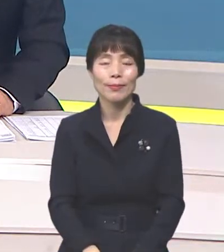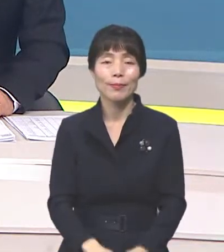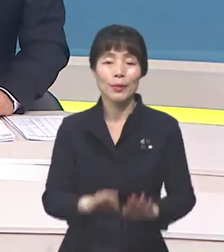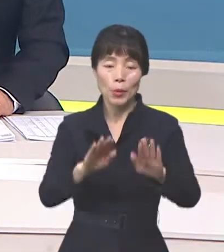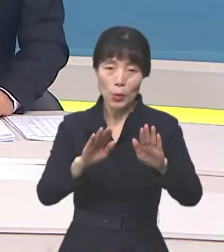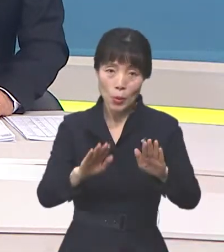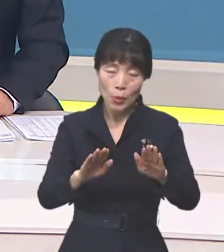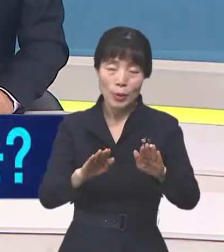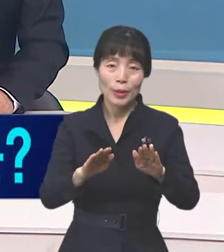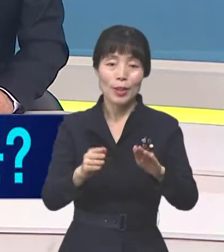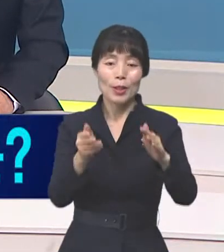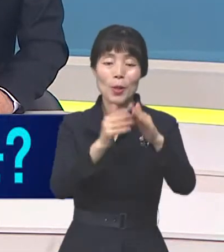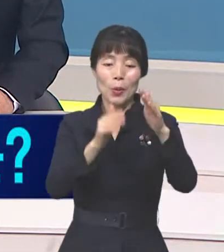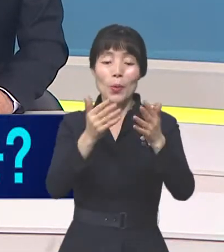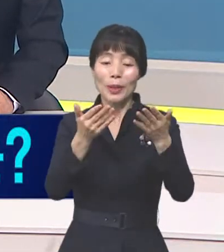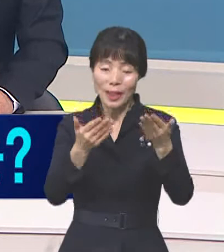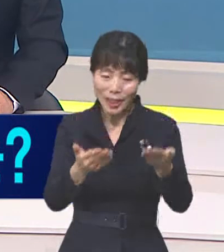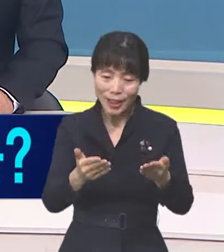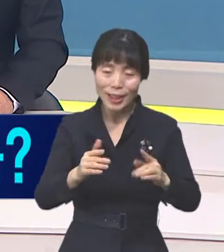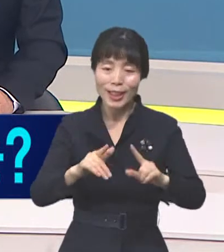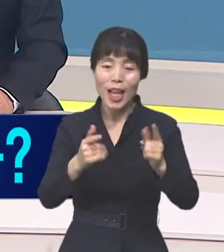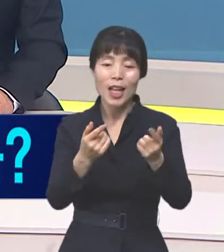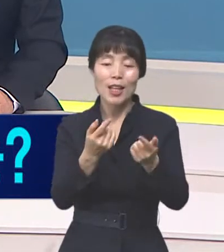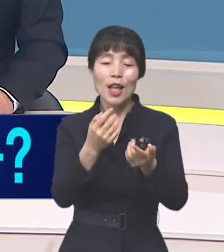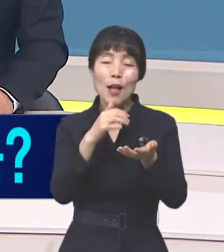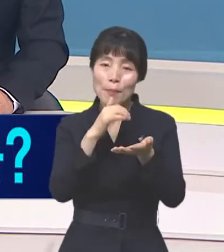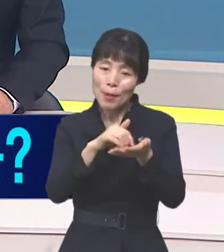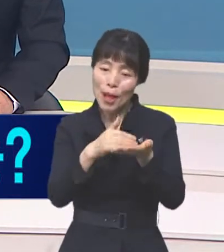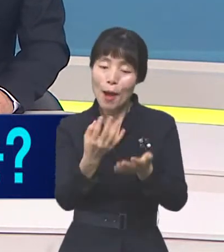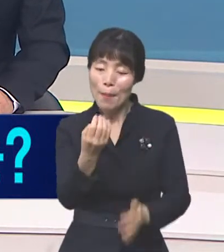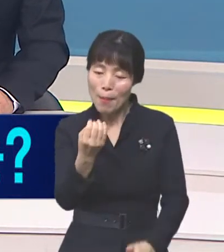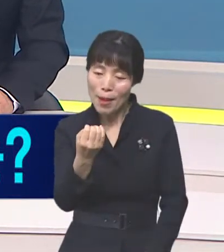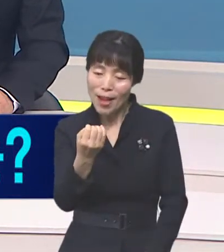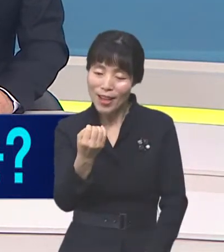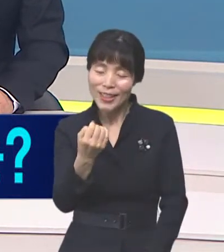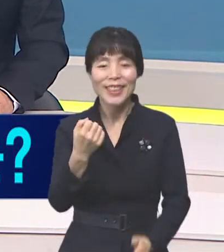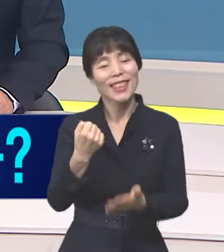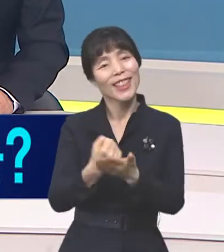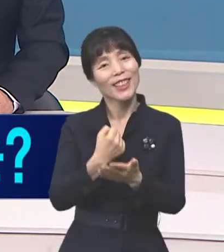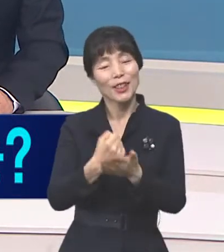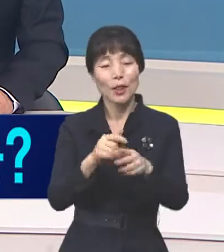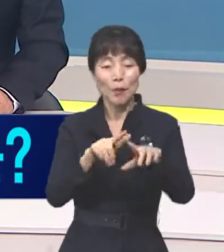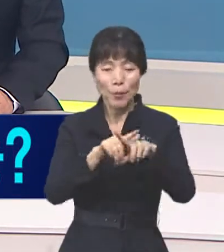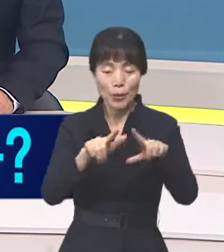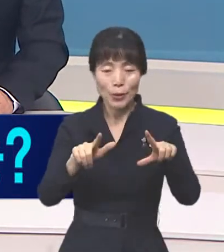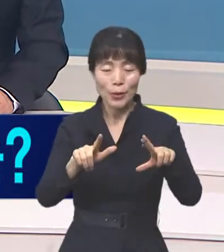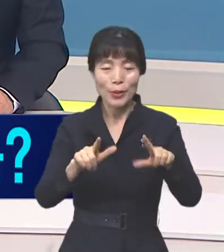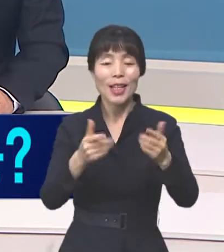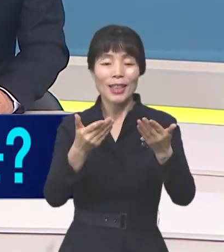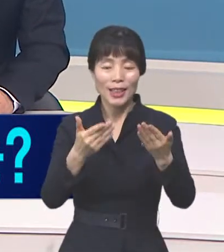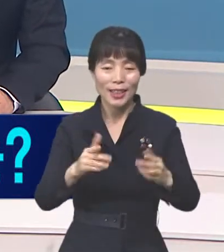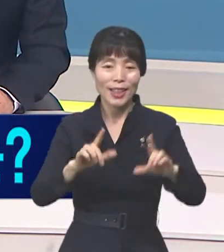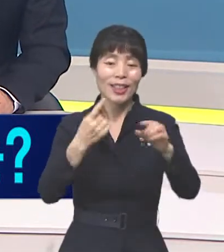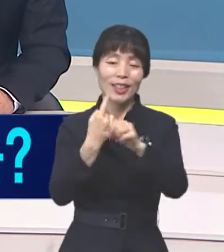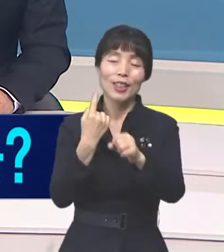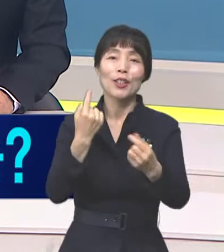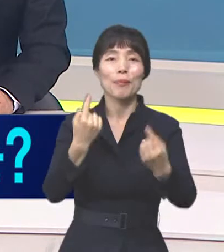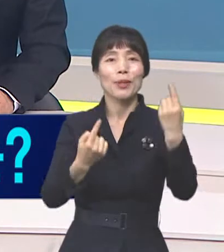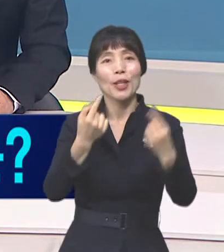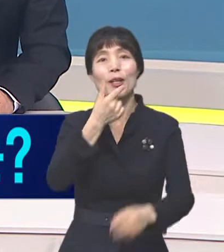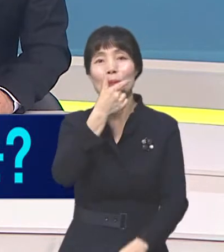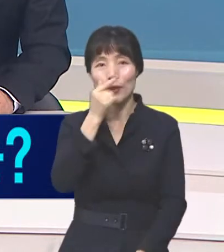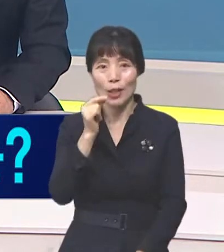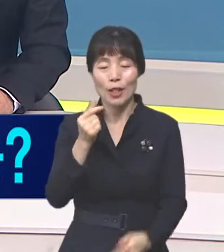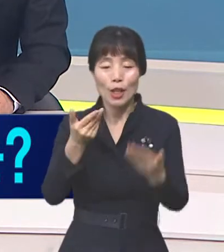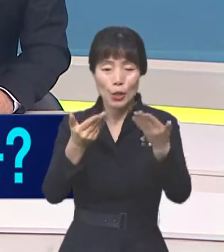올해 공휴일이 얼마나 되는지 궁금하신 분들 많으시죠? 아쉽게도 평일에 쉬는 날은 예년보다 적다고 합니다. 휴가